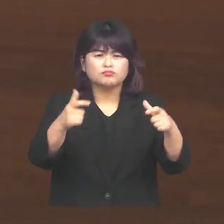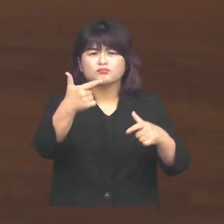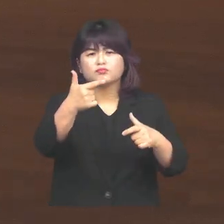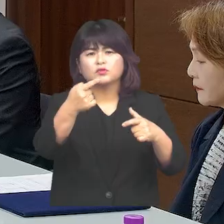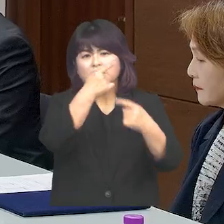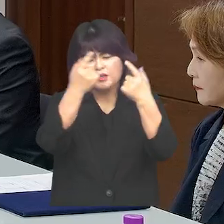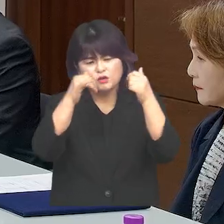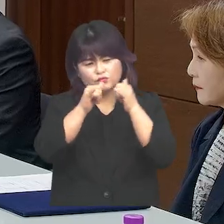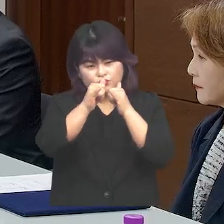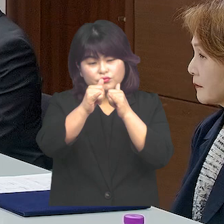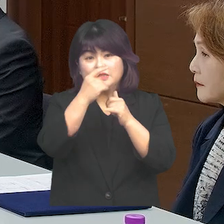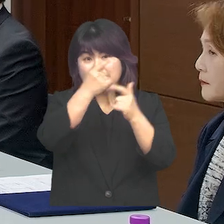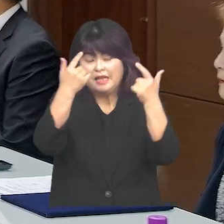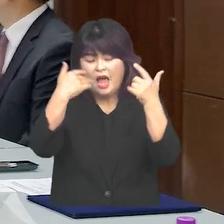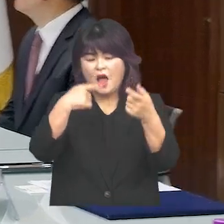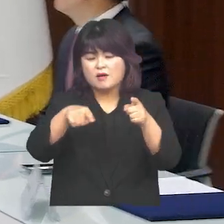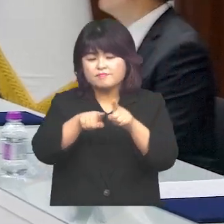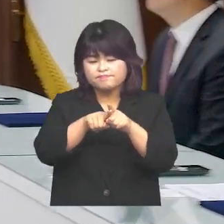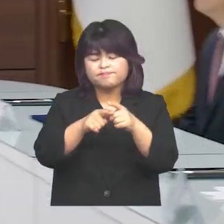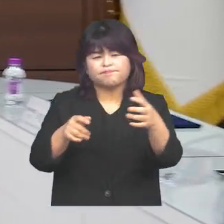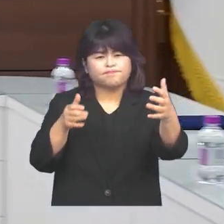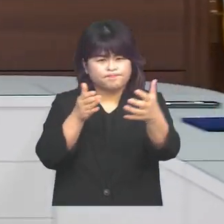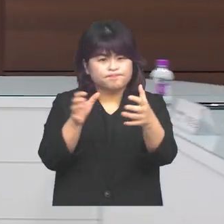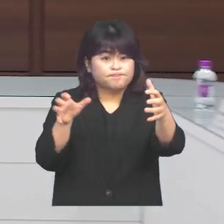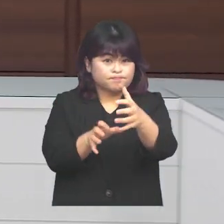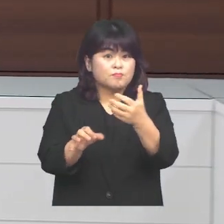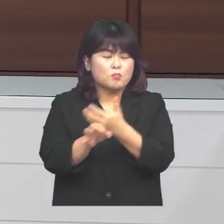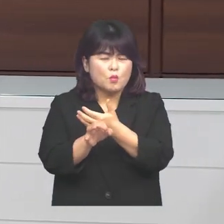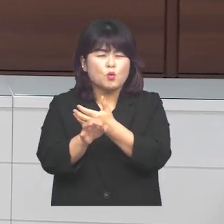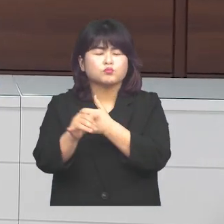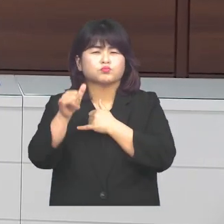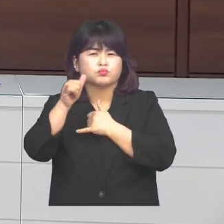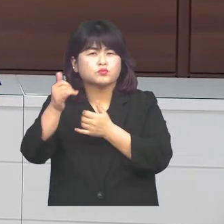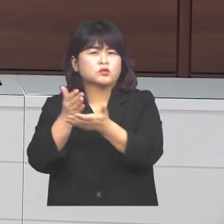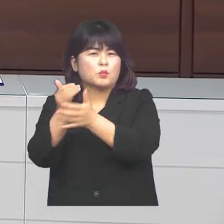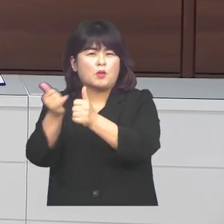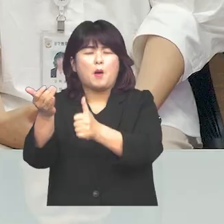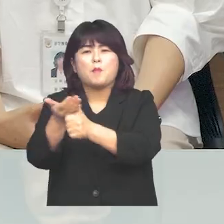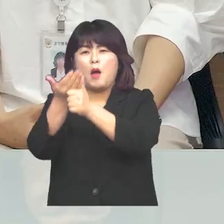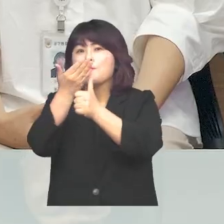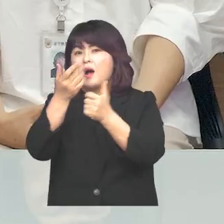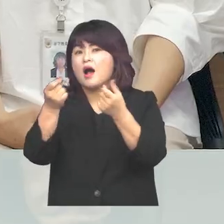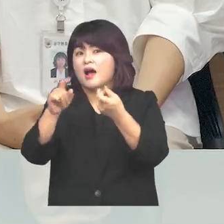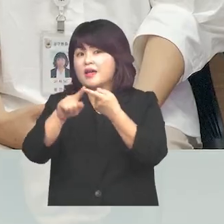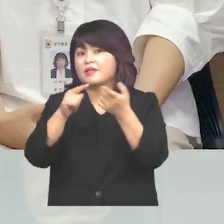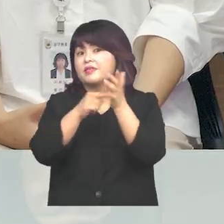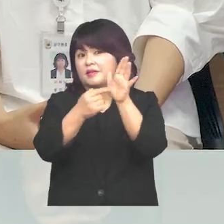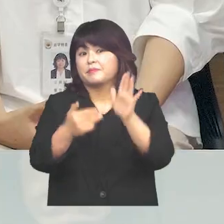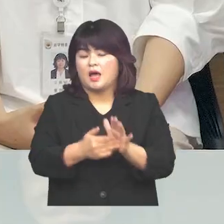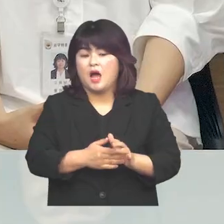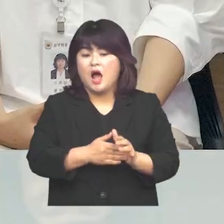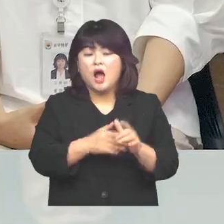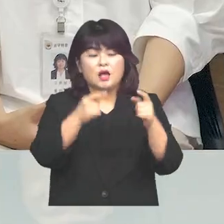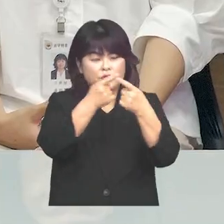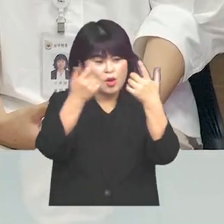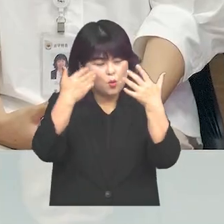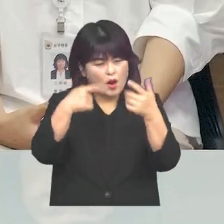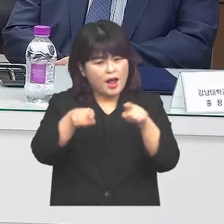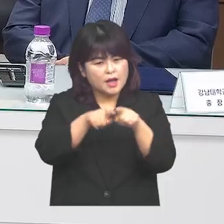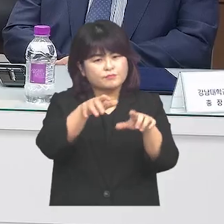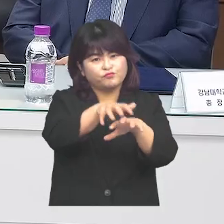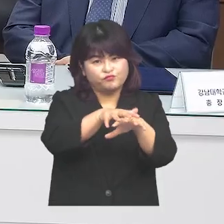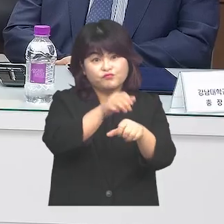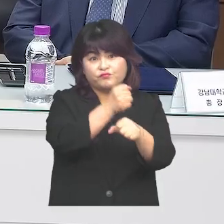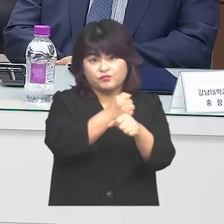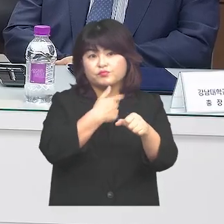모으기 때문에 훌륭한 반도체 인재들이 육성되리라 기대한다고 말했습니다. 협약에 따라 용인시와 참여